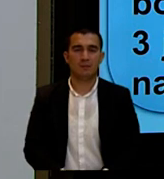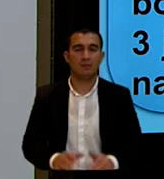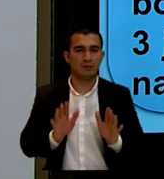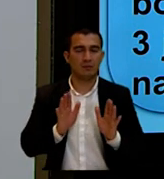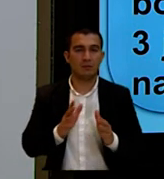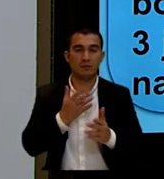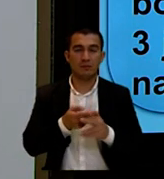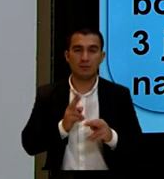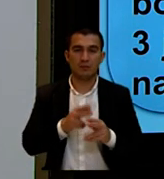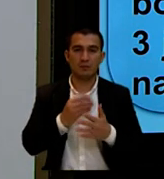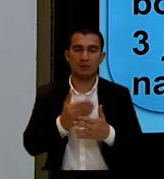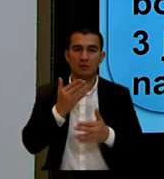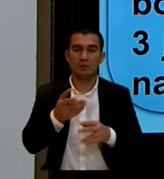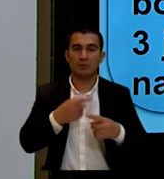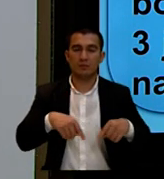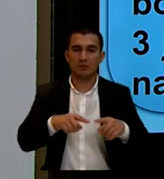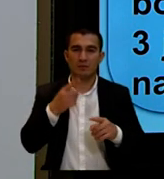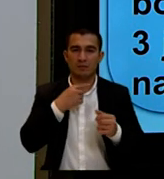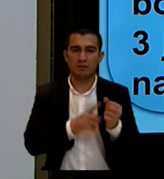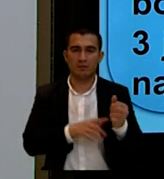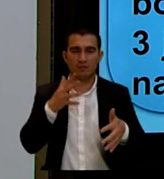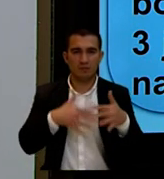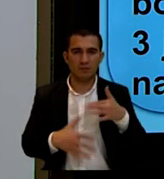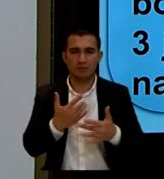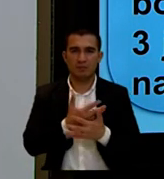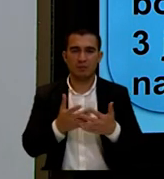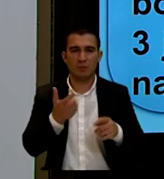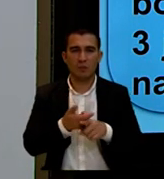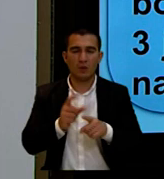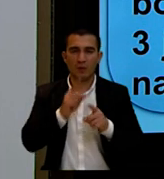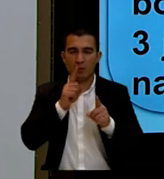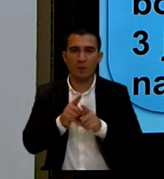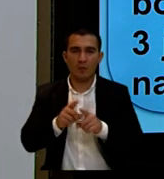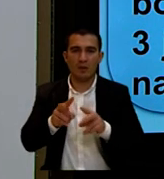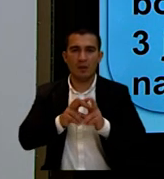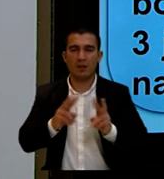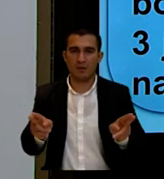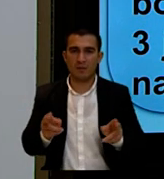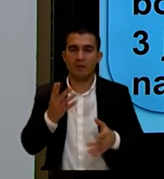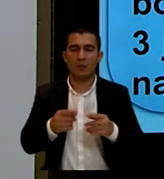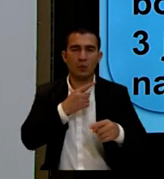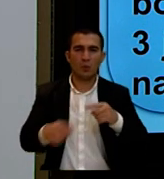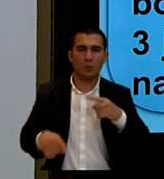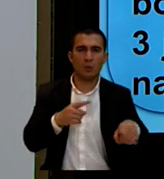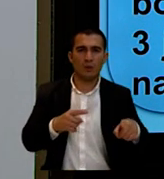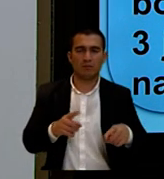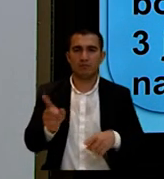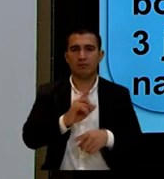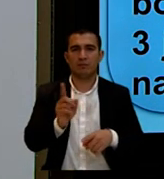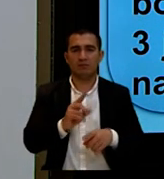Lekin ushbu qon aylanish doiralari bir-biridan butunlay ajralmagan. Yurak